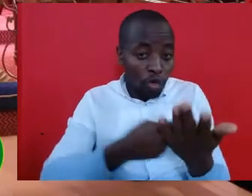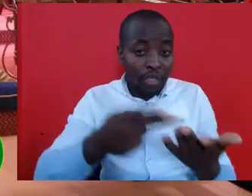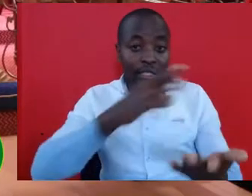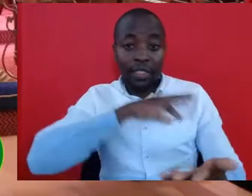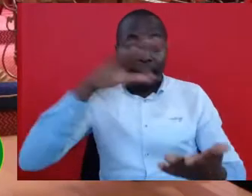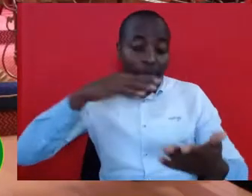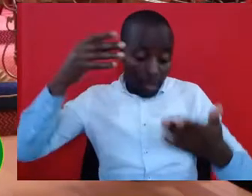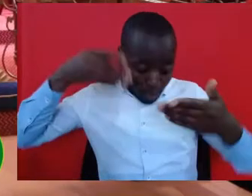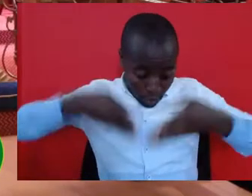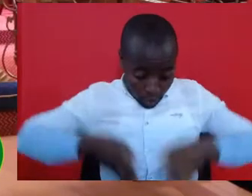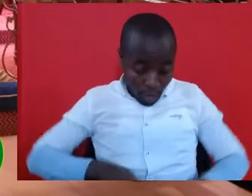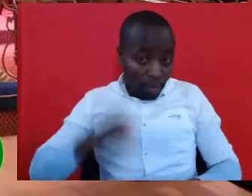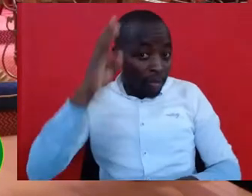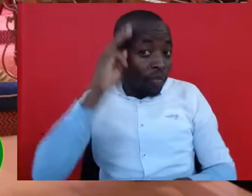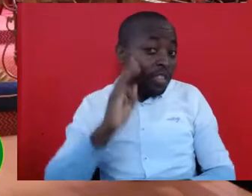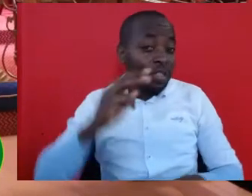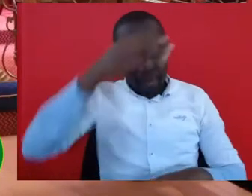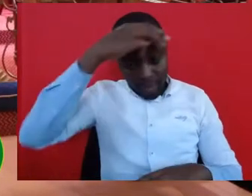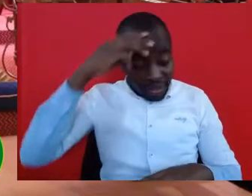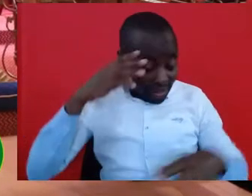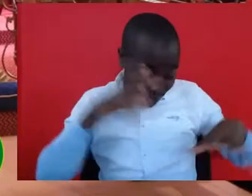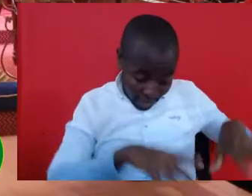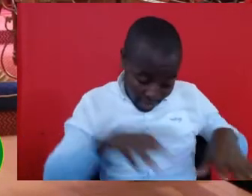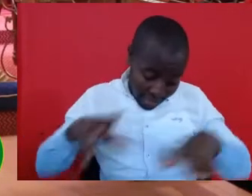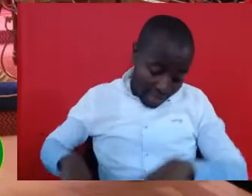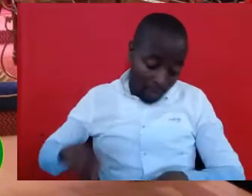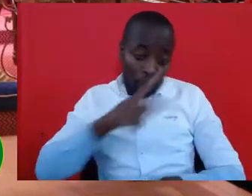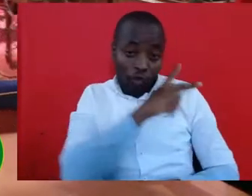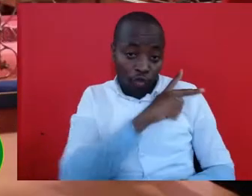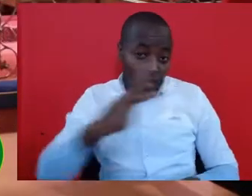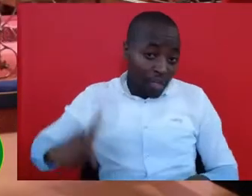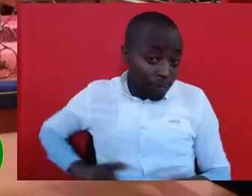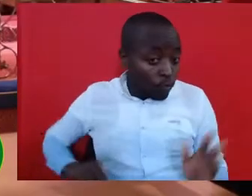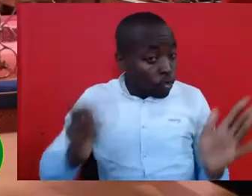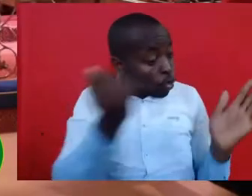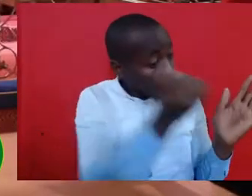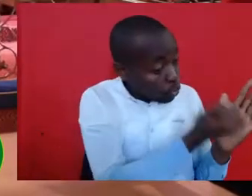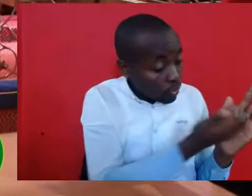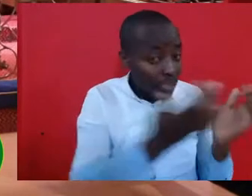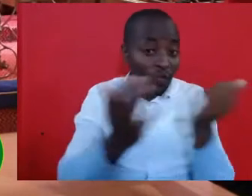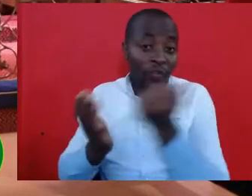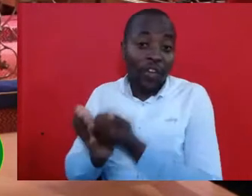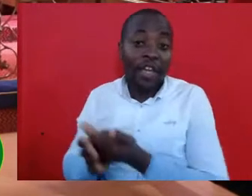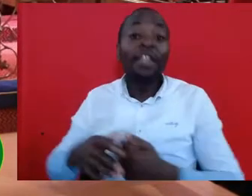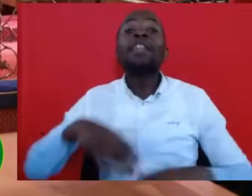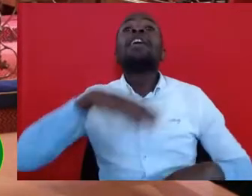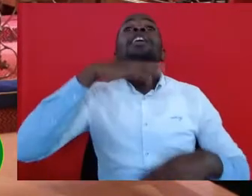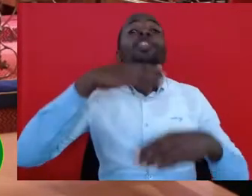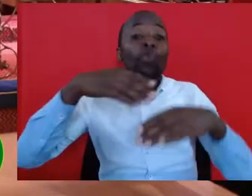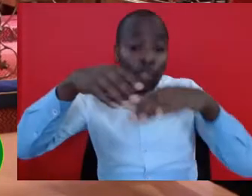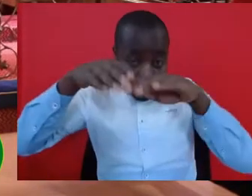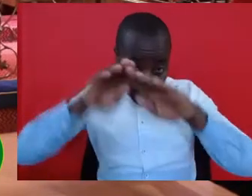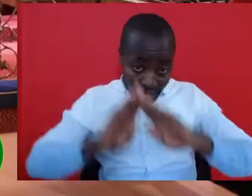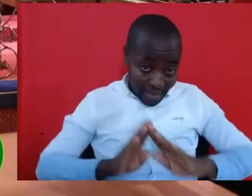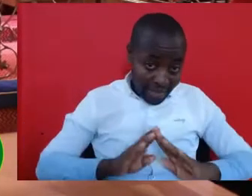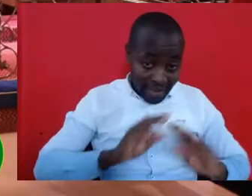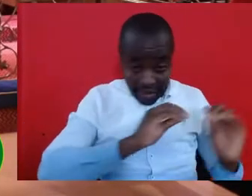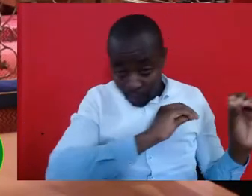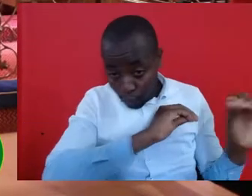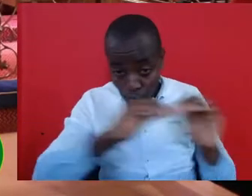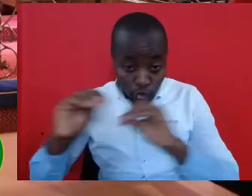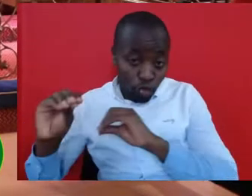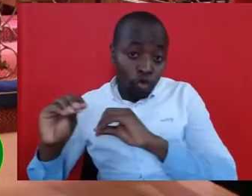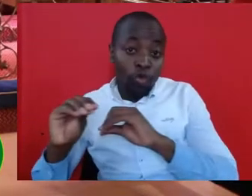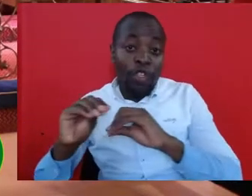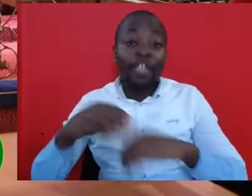kwa Bikira Mariamu, akatenda zamani za Pontio Pilato, akasulubiwa, akafa, akazikwa,